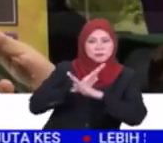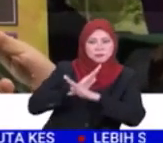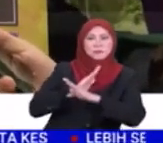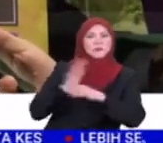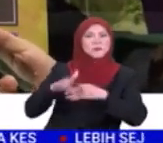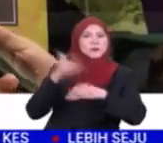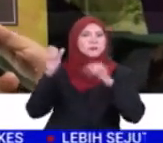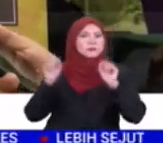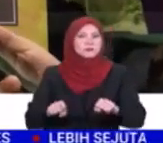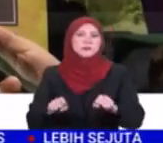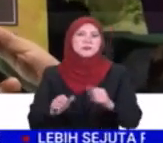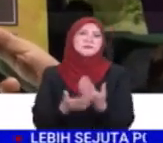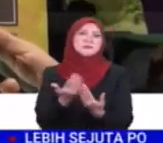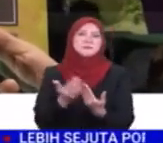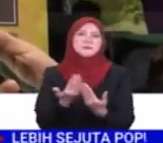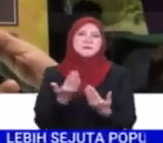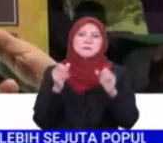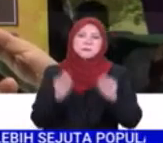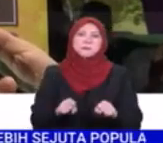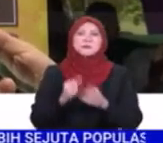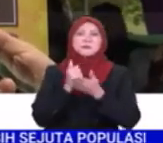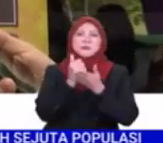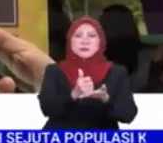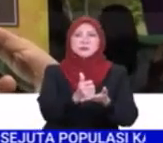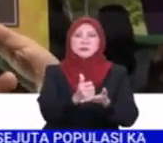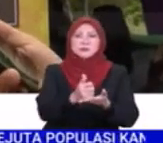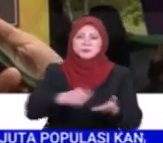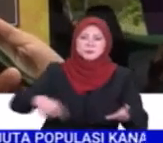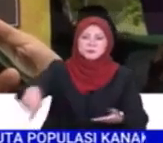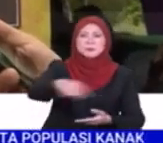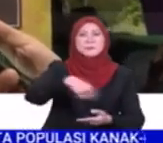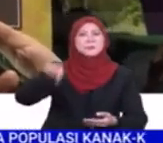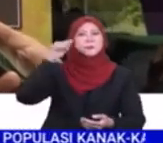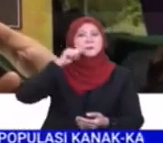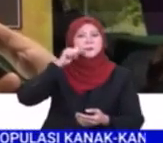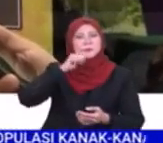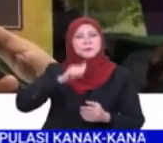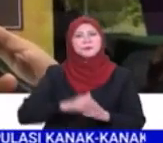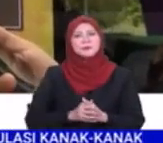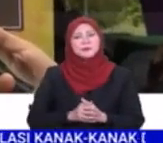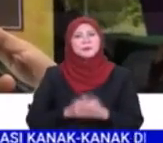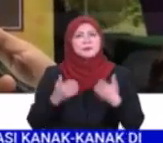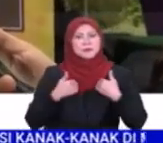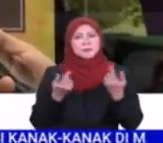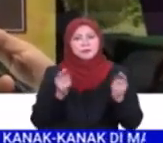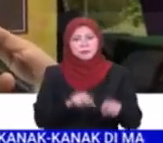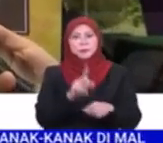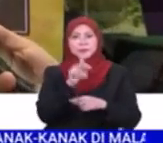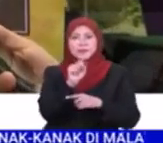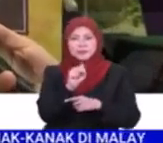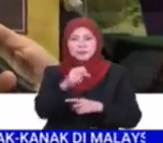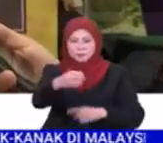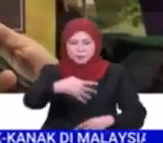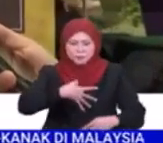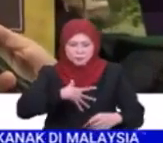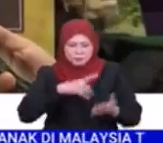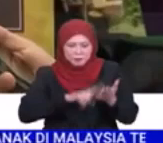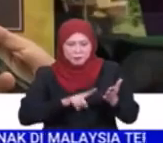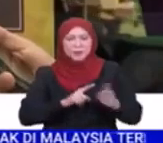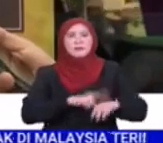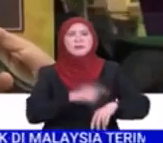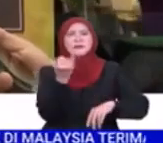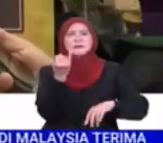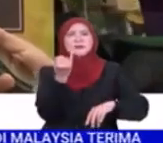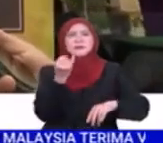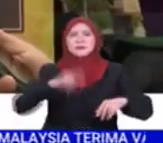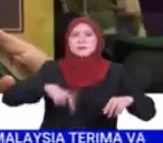dapat dibuat dan akhirnya Insyaallah dapat membantu mereka karena ada juga kiss-kiss apabila saringan dibuat Dirah ditelan polliwogs